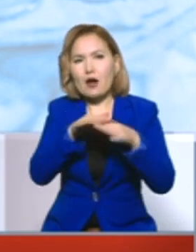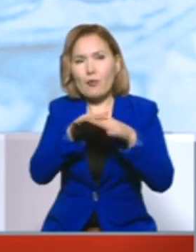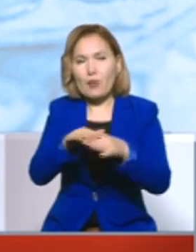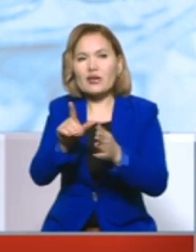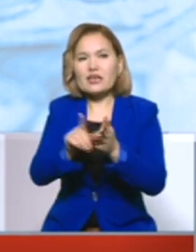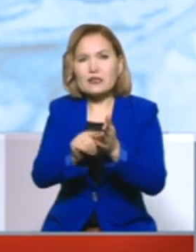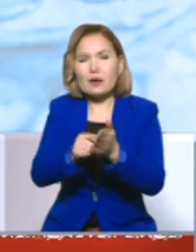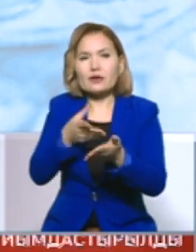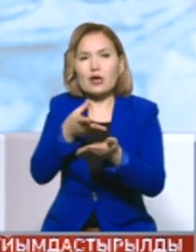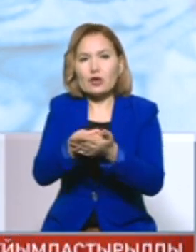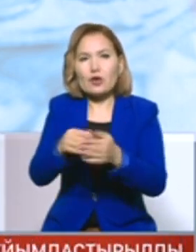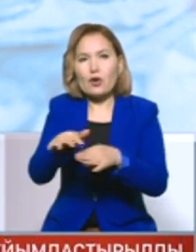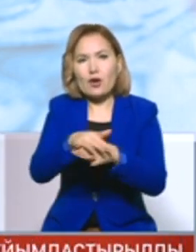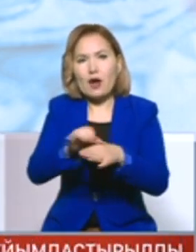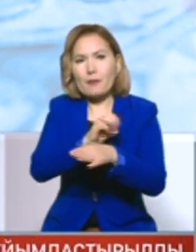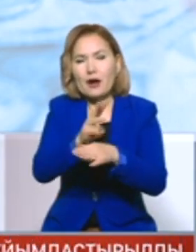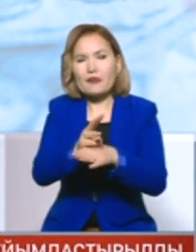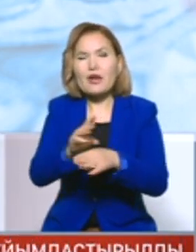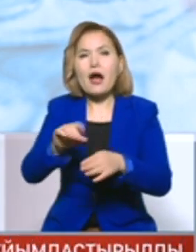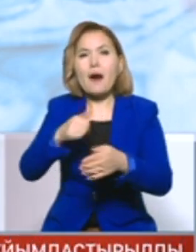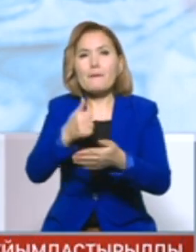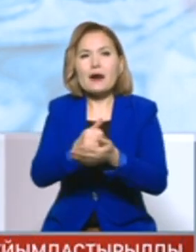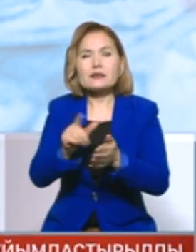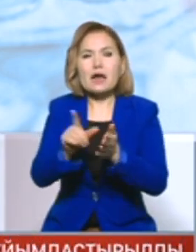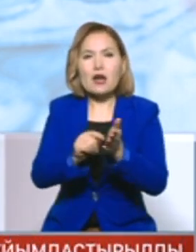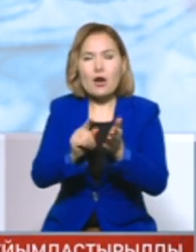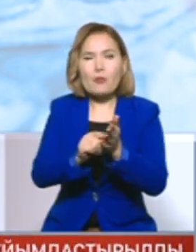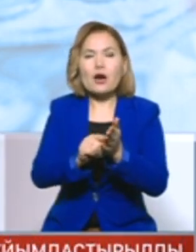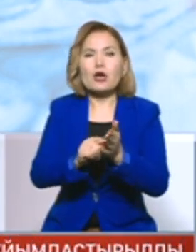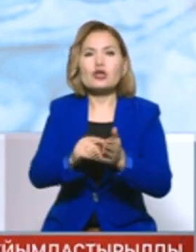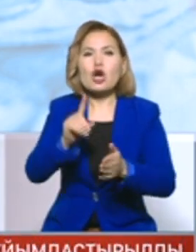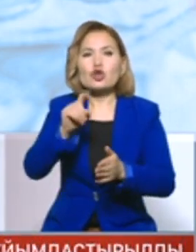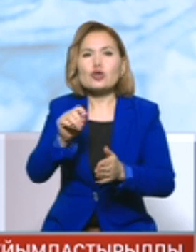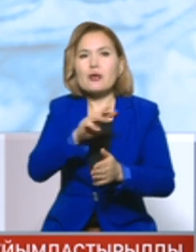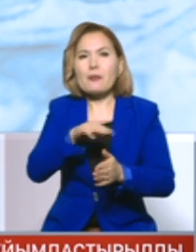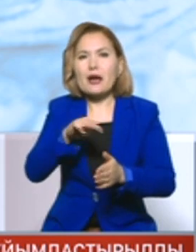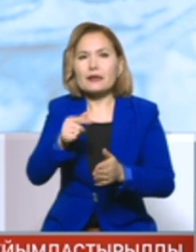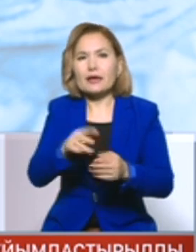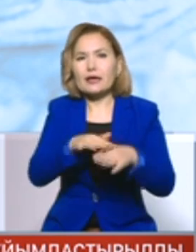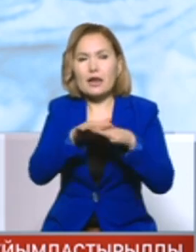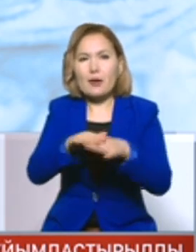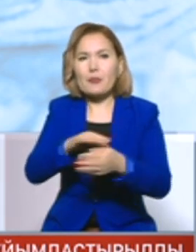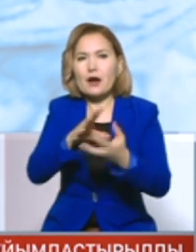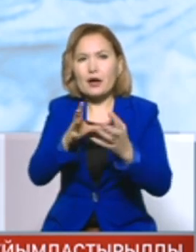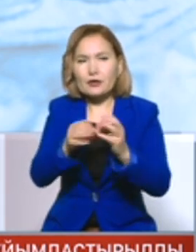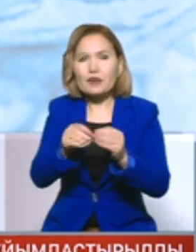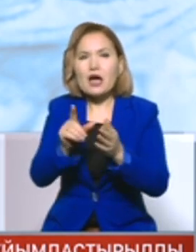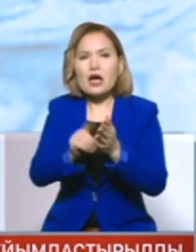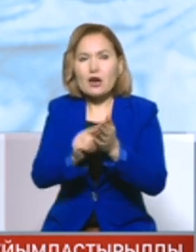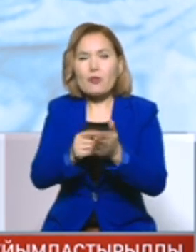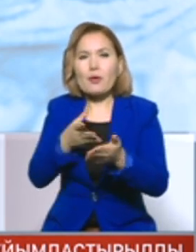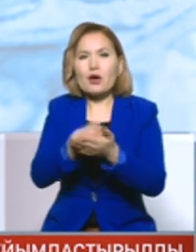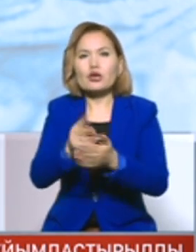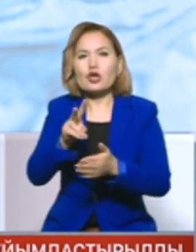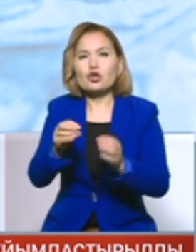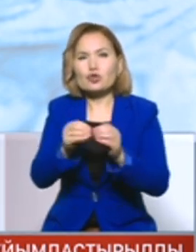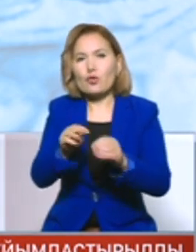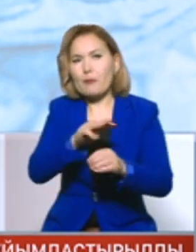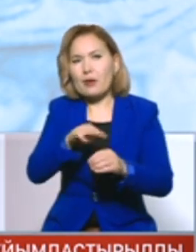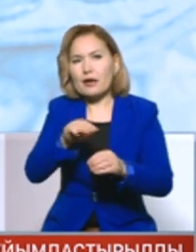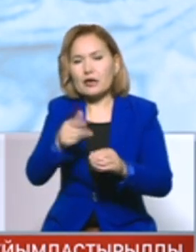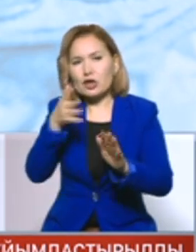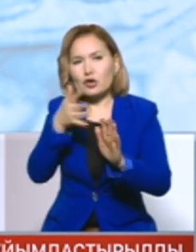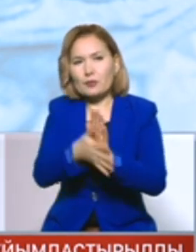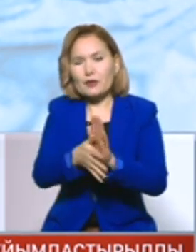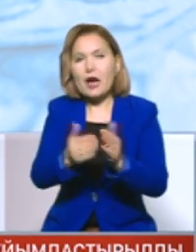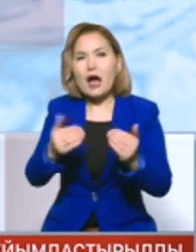зейнетақы төленді. Оның ішінде базалық зейнетақы төлеуге 100 миллиардқа жуық теңге, ынтымақты зейнетақы төлеуге 210 миллиард теңге